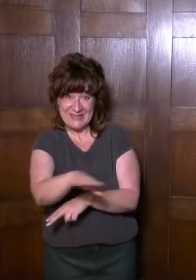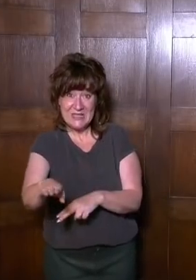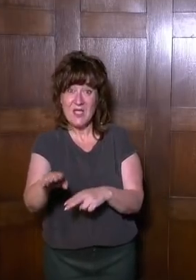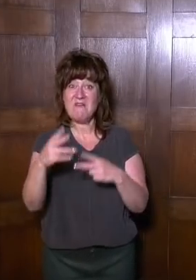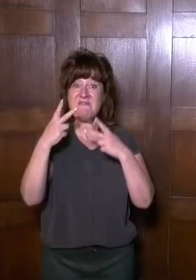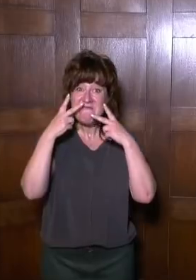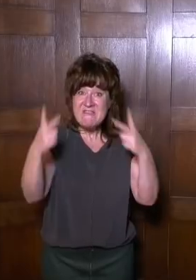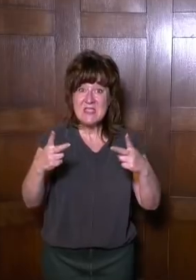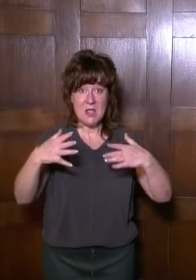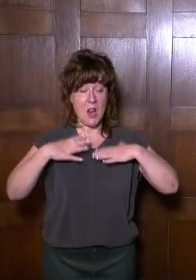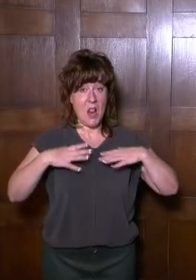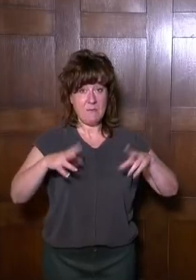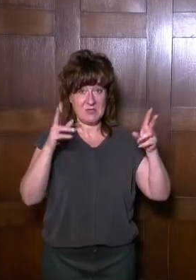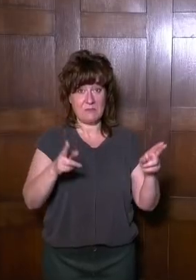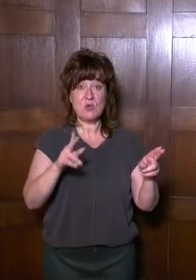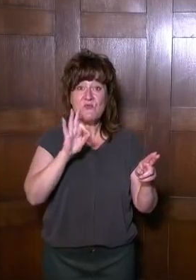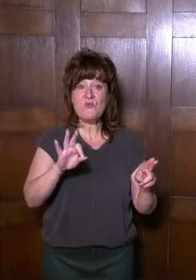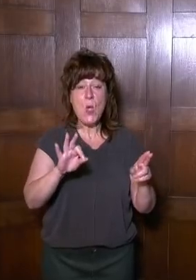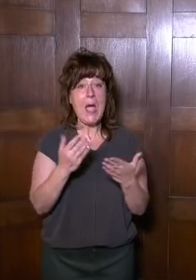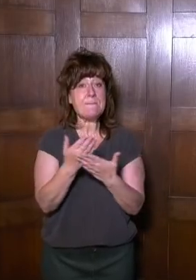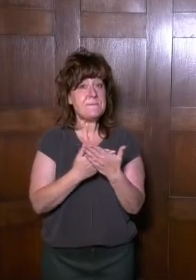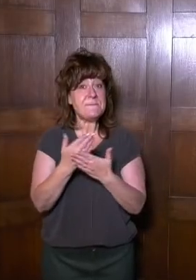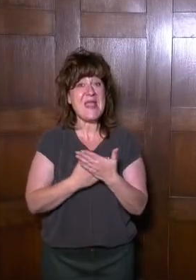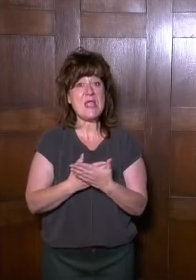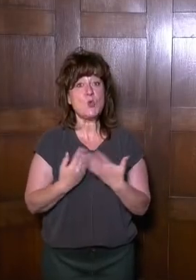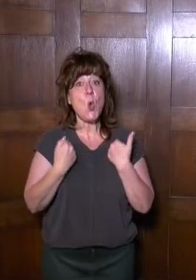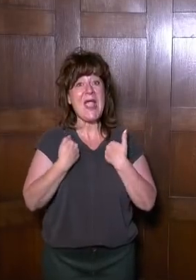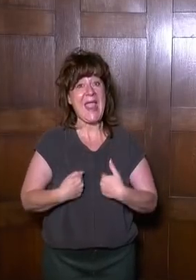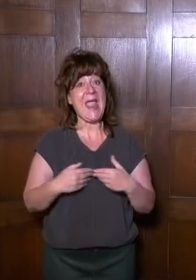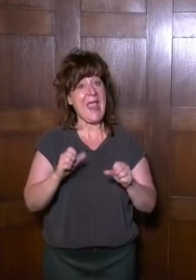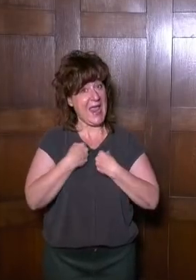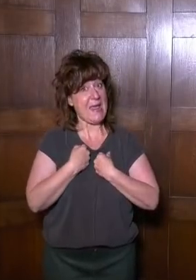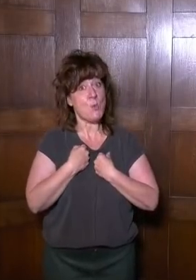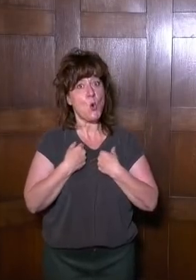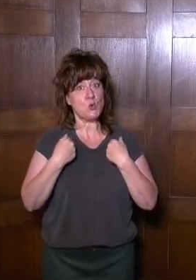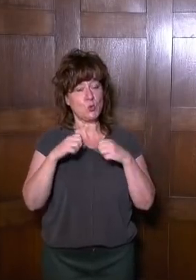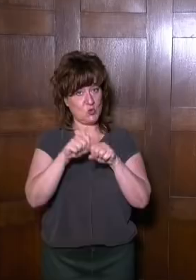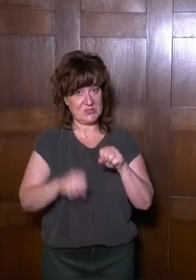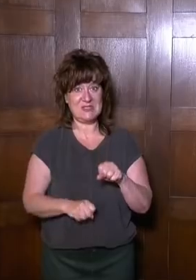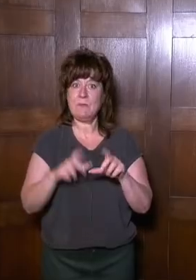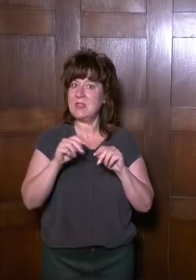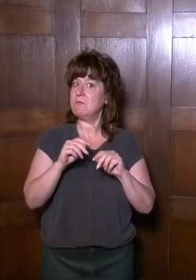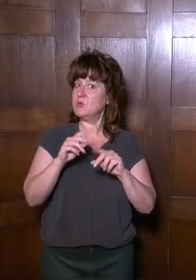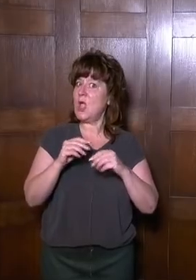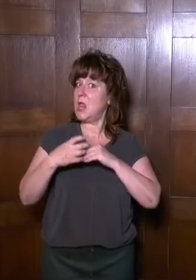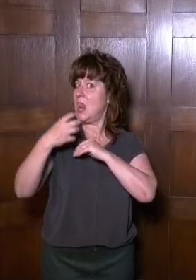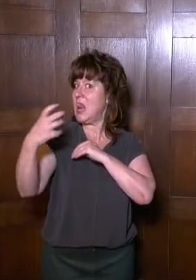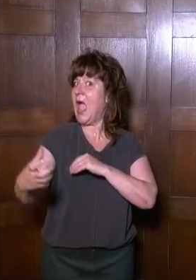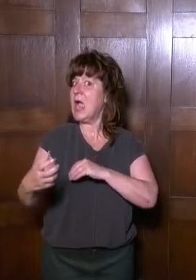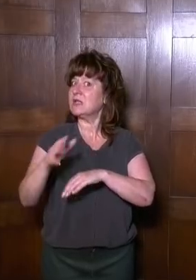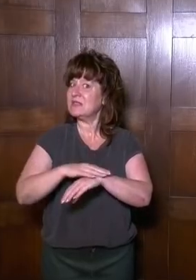bei Kindern in diesem wichtigen Abschnitt für die Ausbildung des Immunsystems. Und da sind natürlich dann Langzeitschäden wie